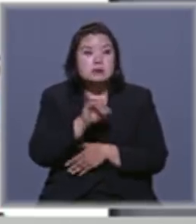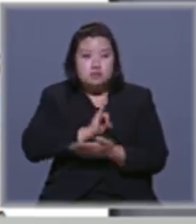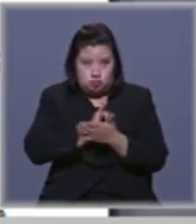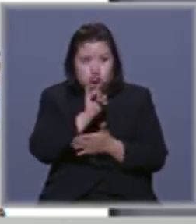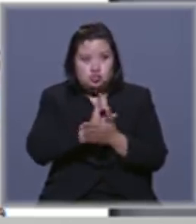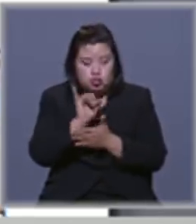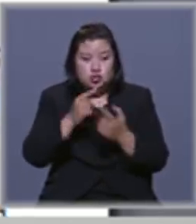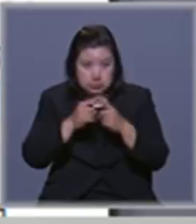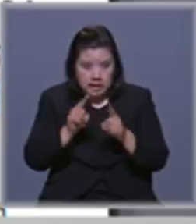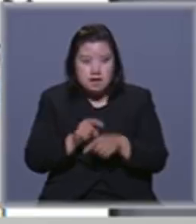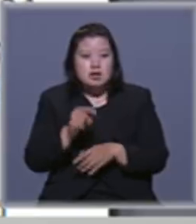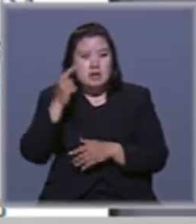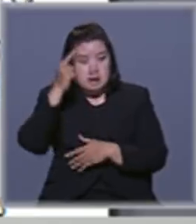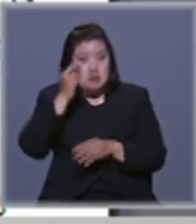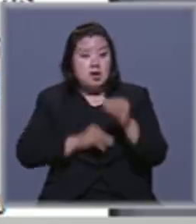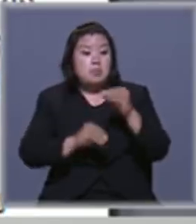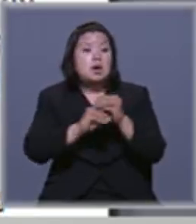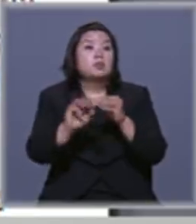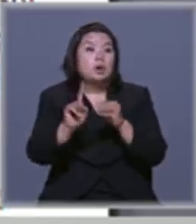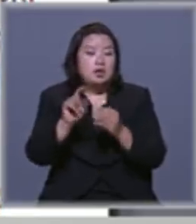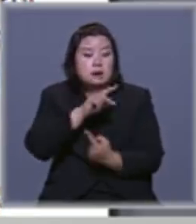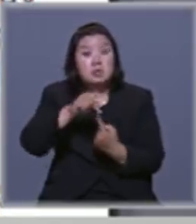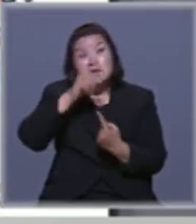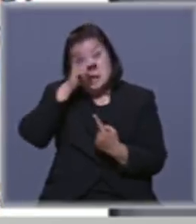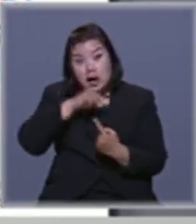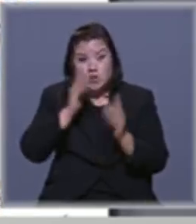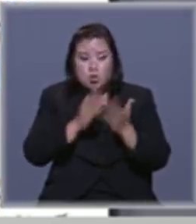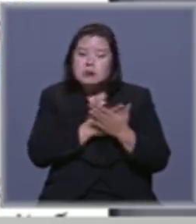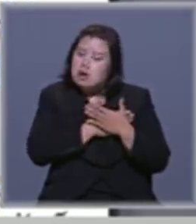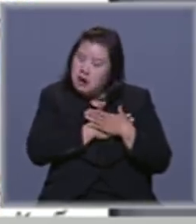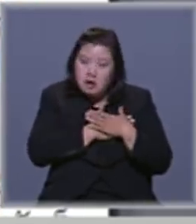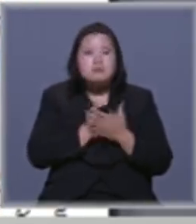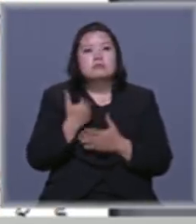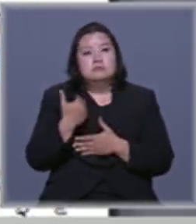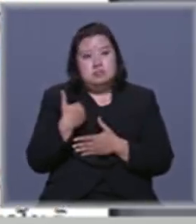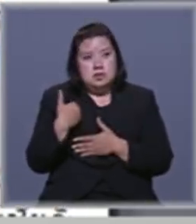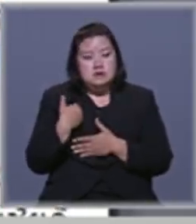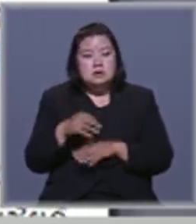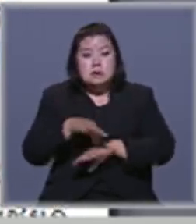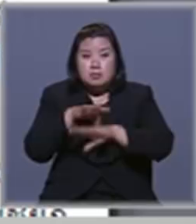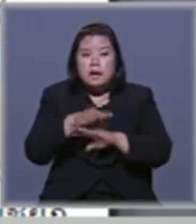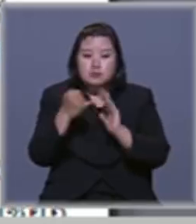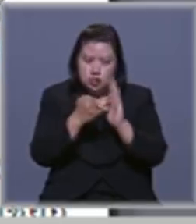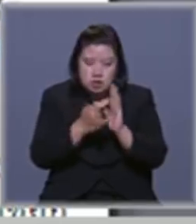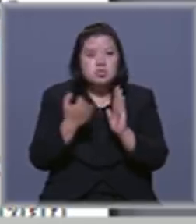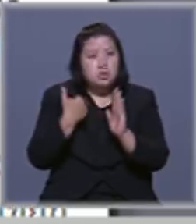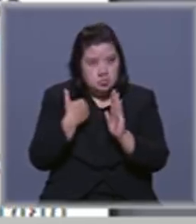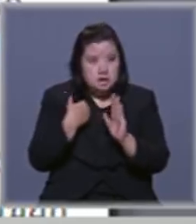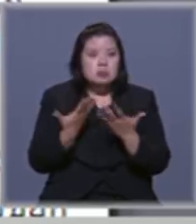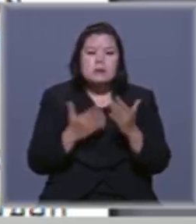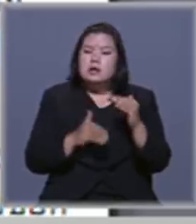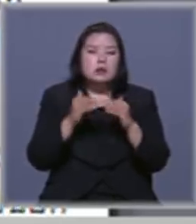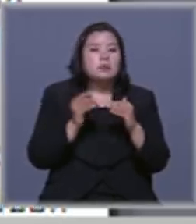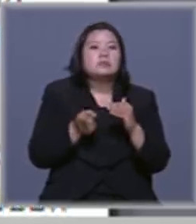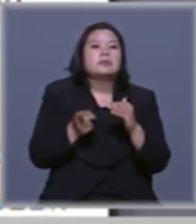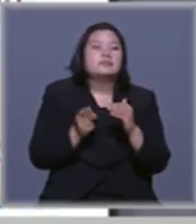ชิตคิดว่าเพื่อไทยเนี่ยจะได้ฐานเสียงเท่าเดิมเข้าใจไหมฮะเท่าเดิม ครับ เท่าเดิมซึ่งคำว่าเท่าเดิ